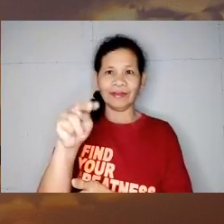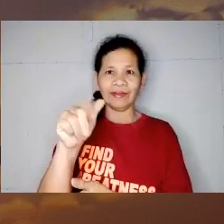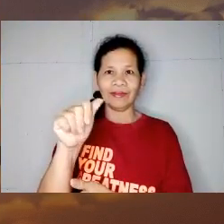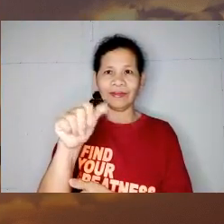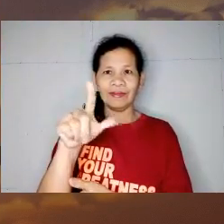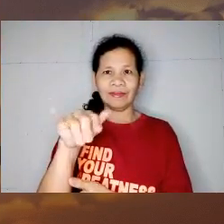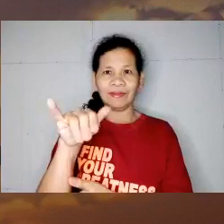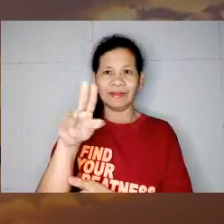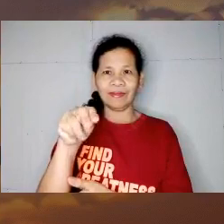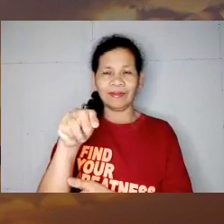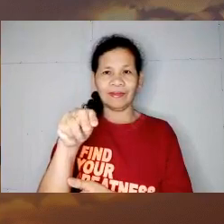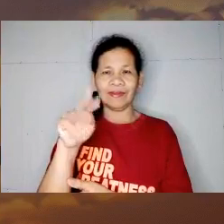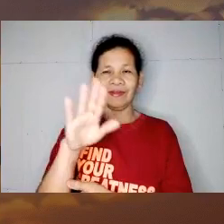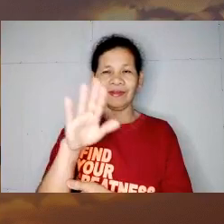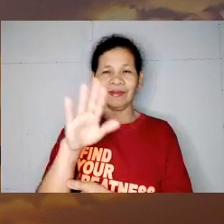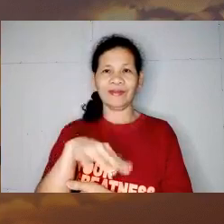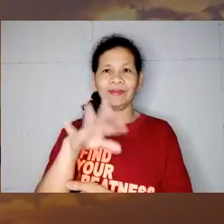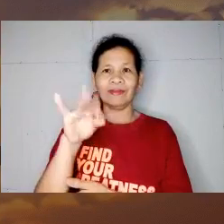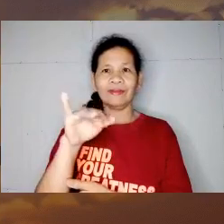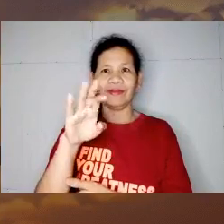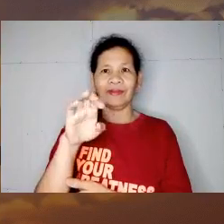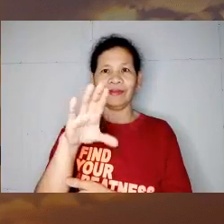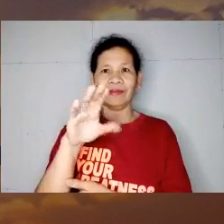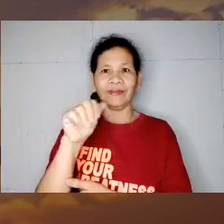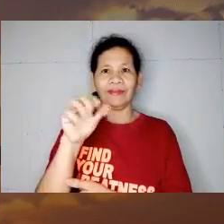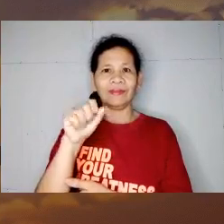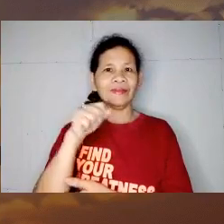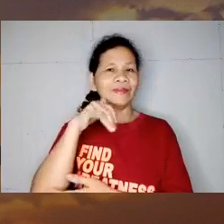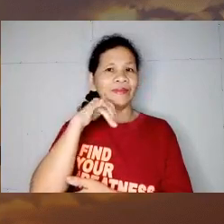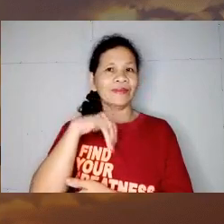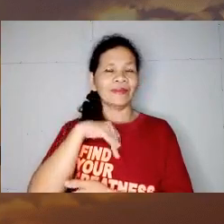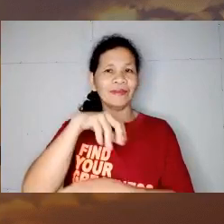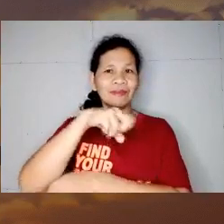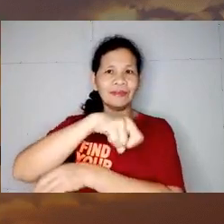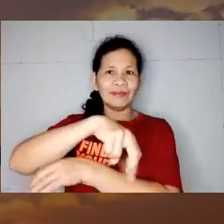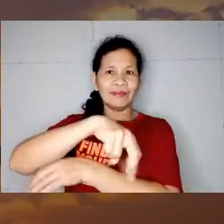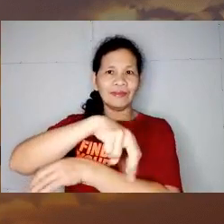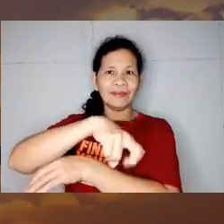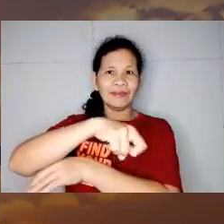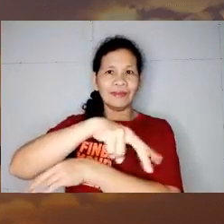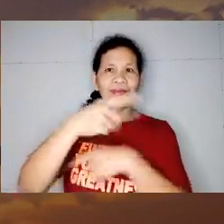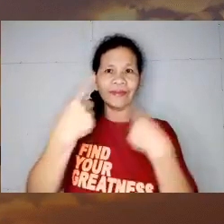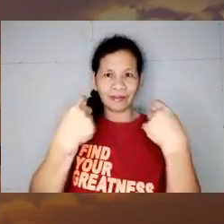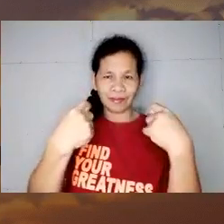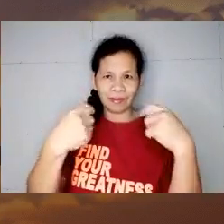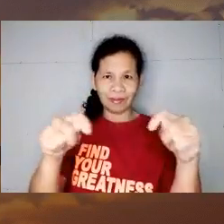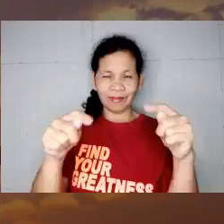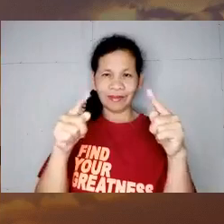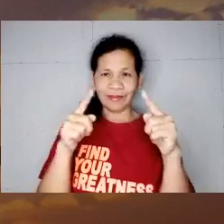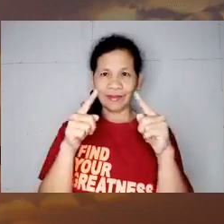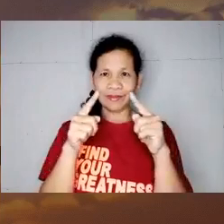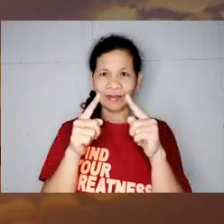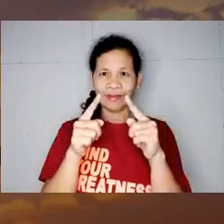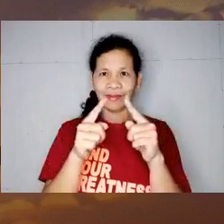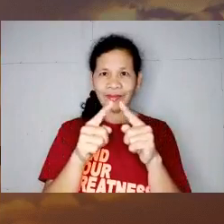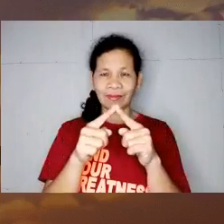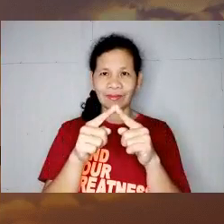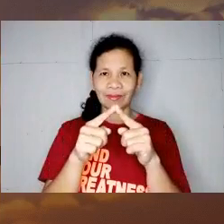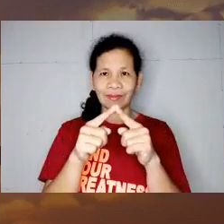nila alas 12 pagkagabi noong aming sinusubukang pagganahin ang aming